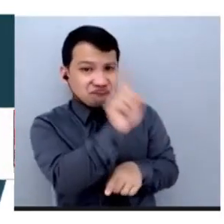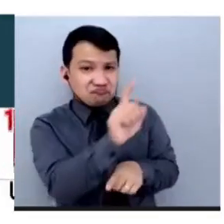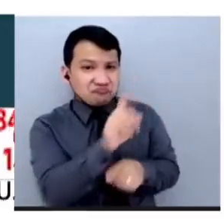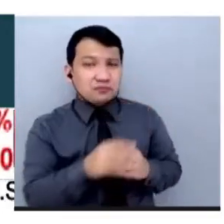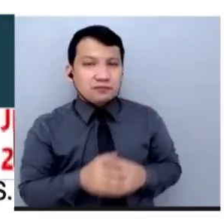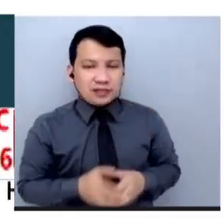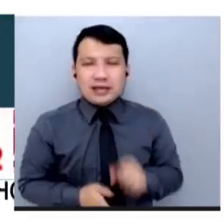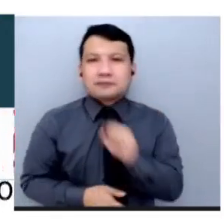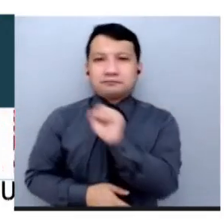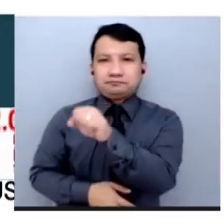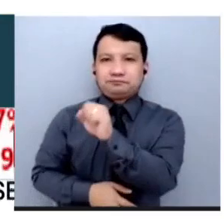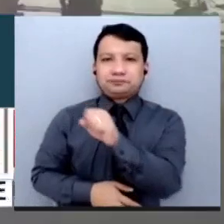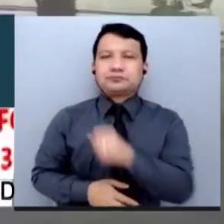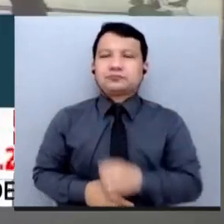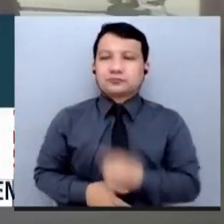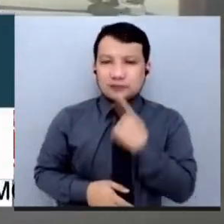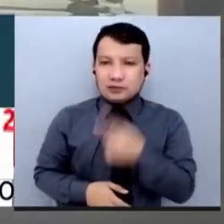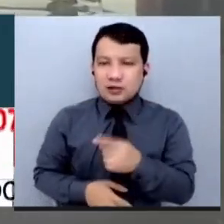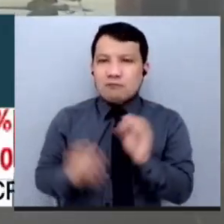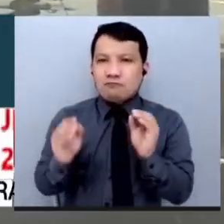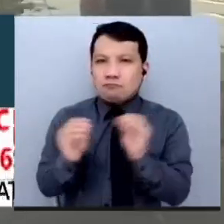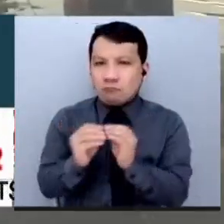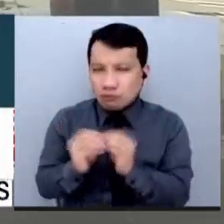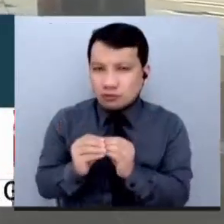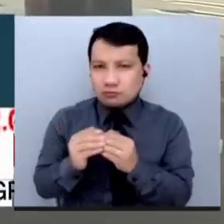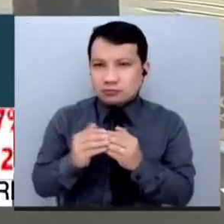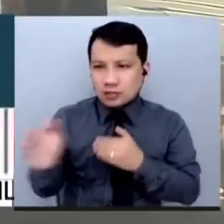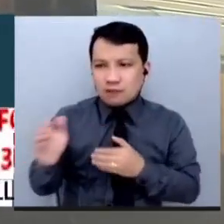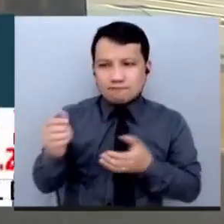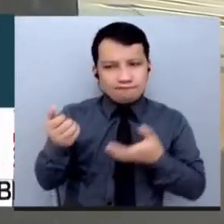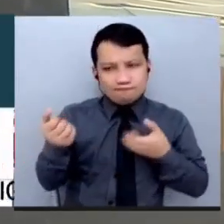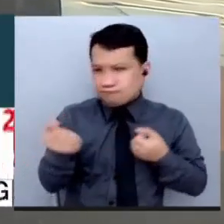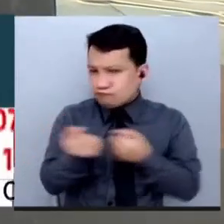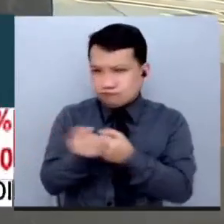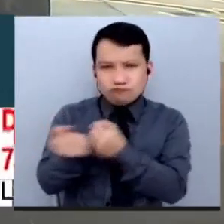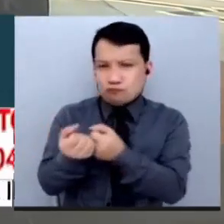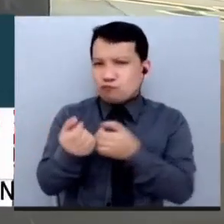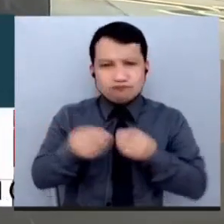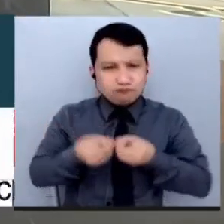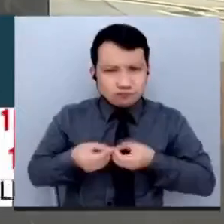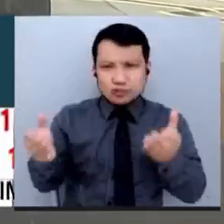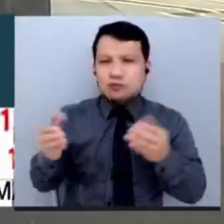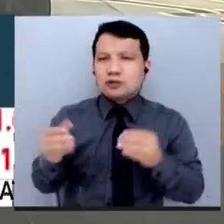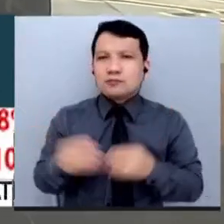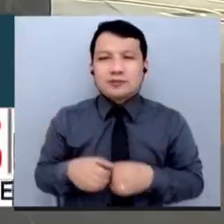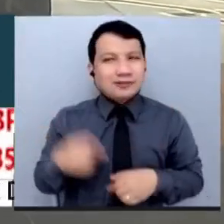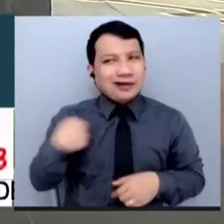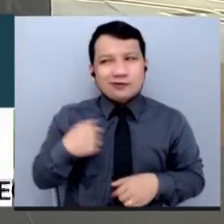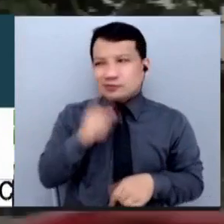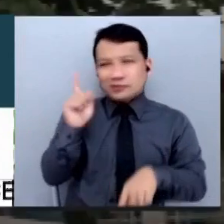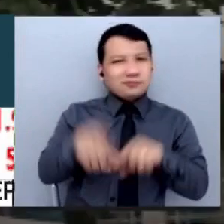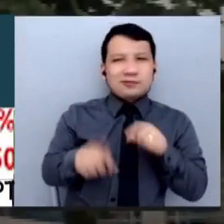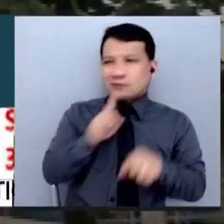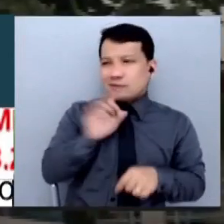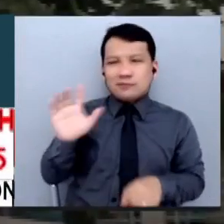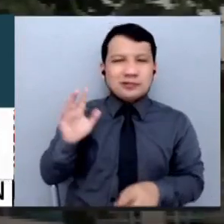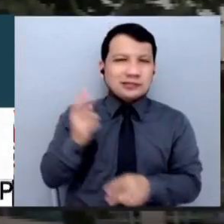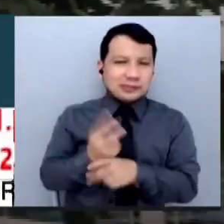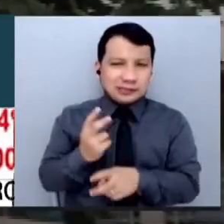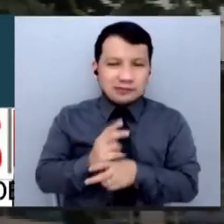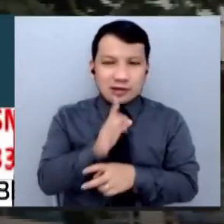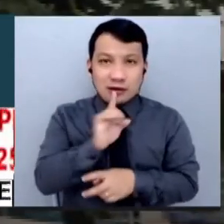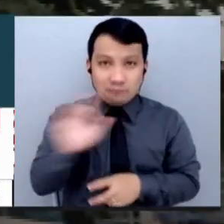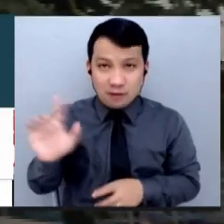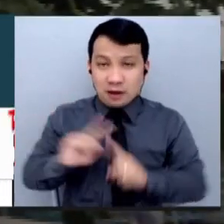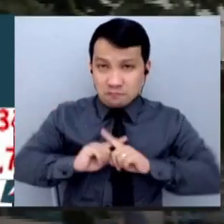Yes, but we want to give more. We want to give more. Ayoko lang mangako kasi mahirap mangako. Pero